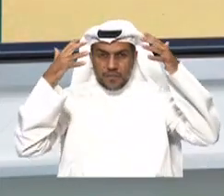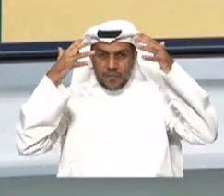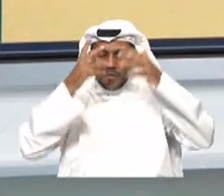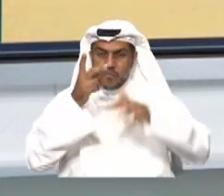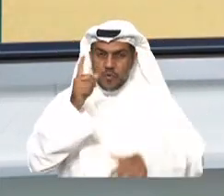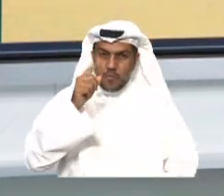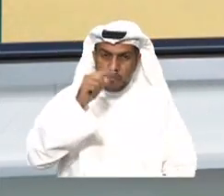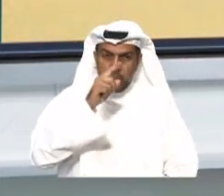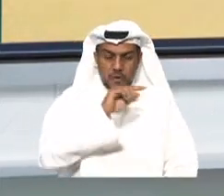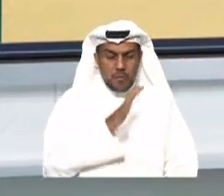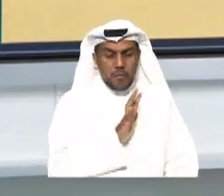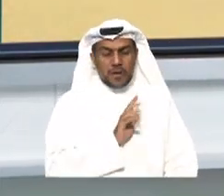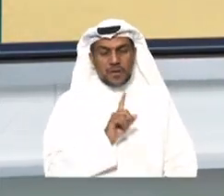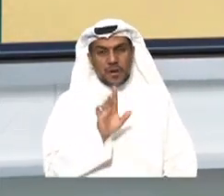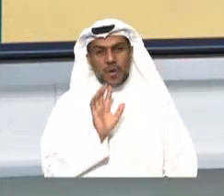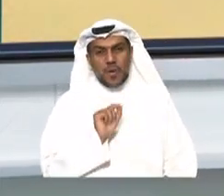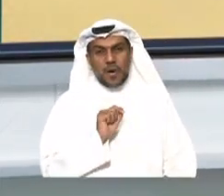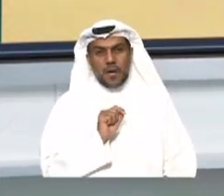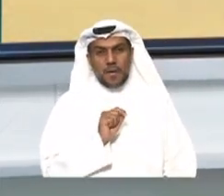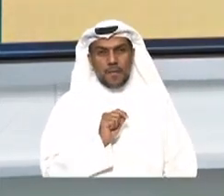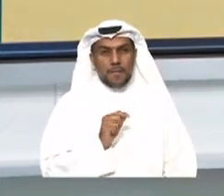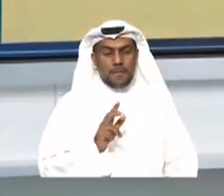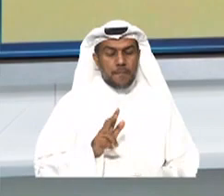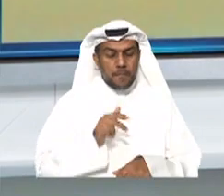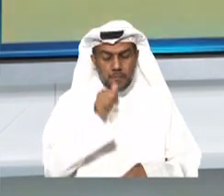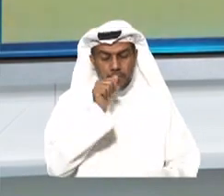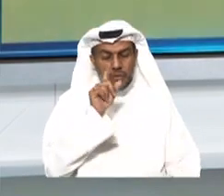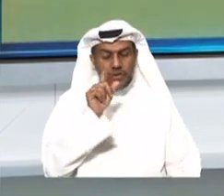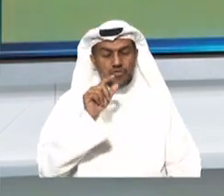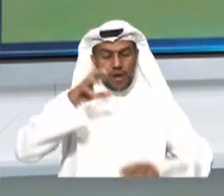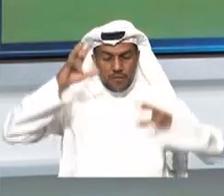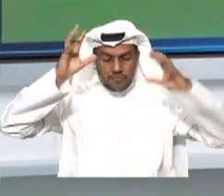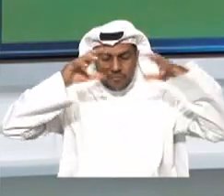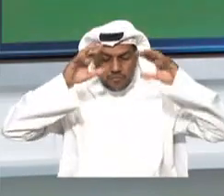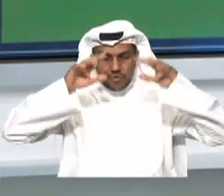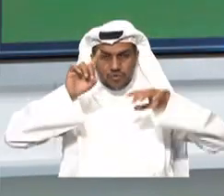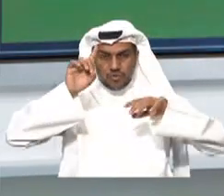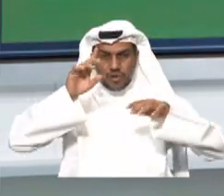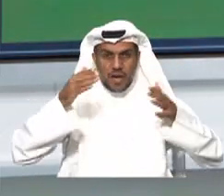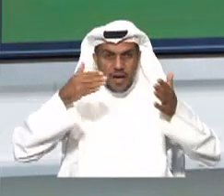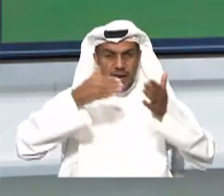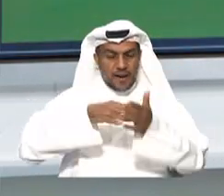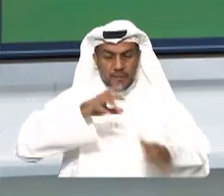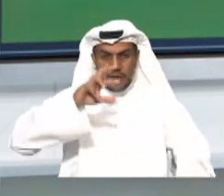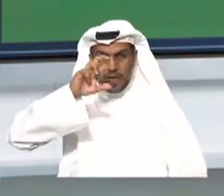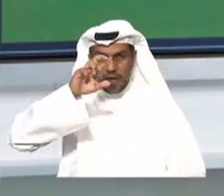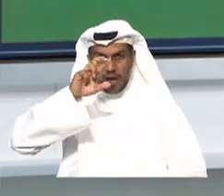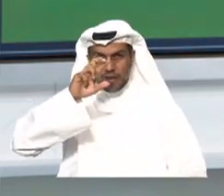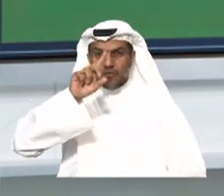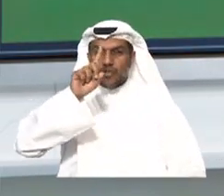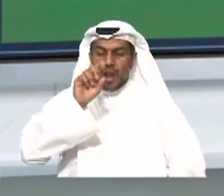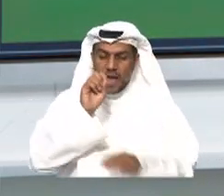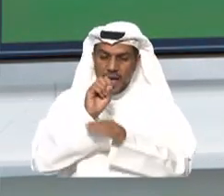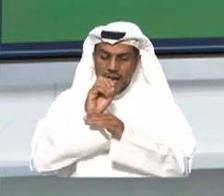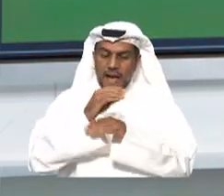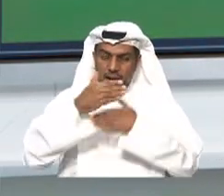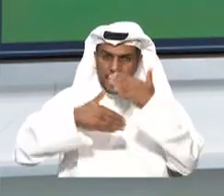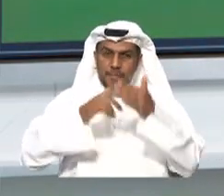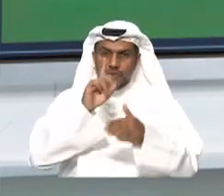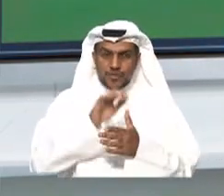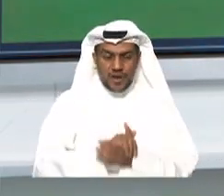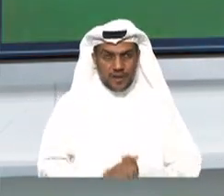أيام، وأيضا عودة للأجواء الممطرة بإذن الله مع نهاية يوم الأحد. راح نوافيكم في تفاصيل أكثر عنها